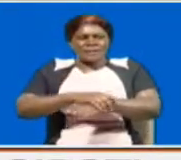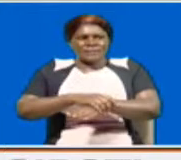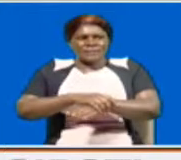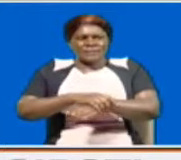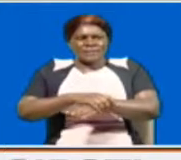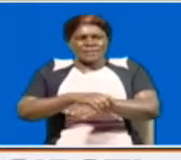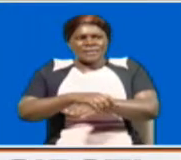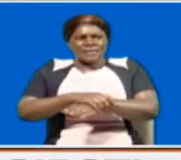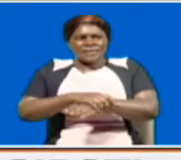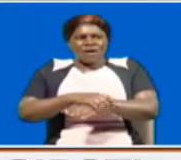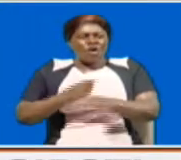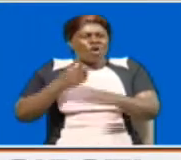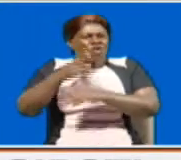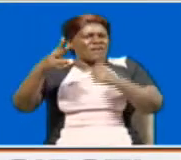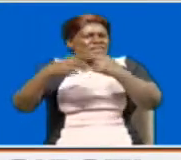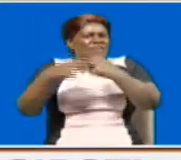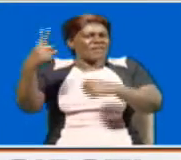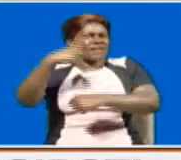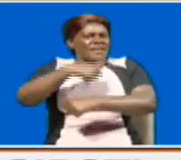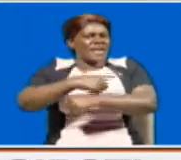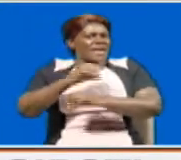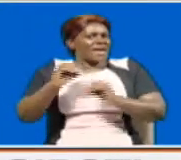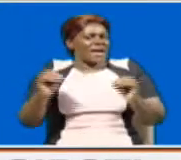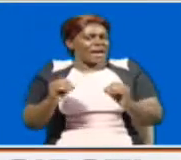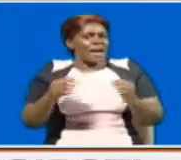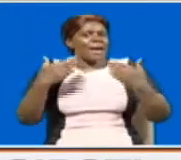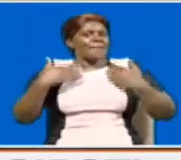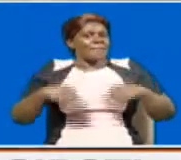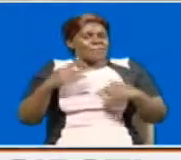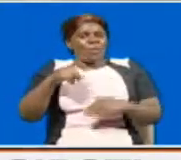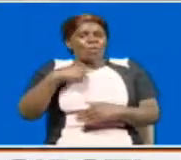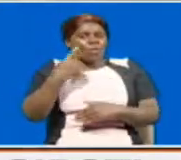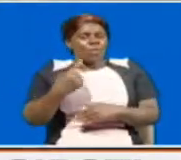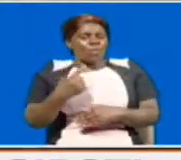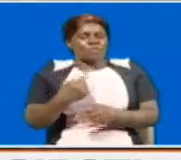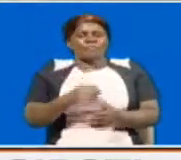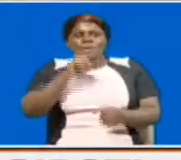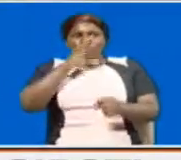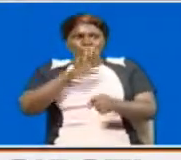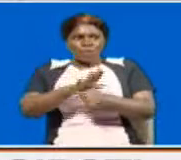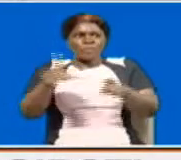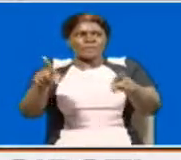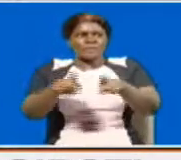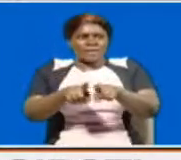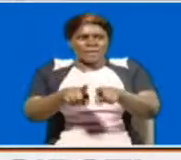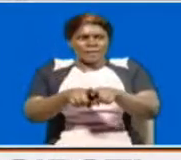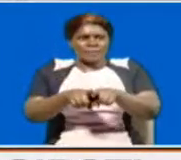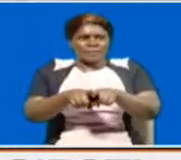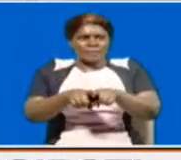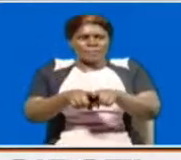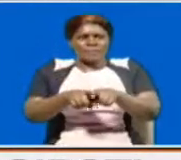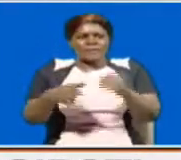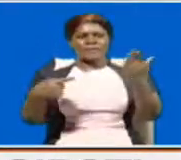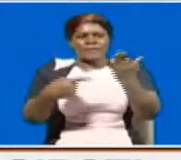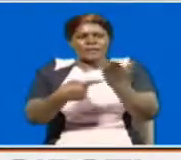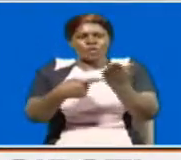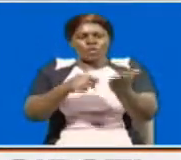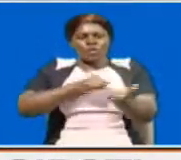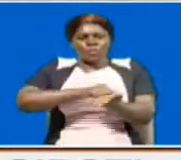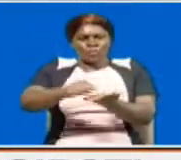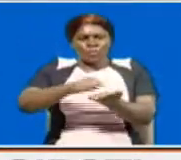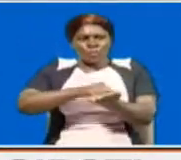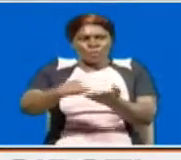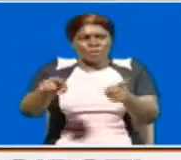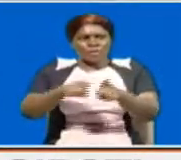kwa zaidi ya siku 7. Na wale ambao watakuwa wanatafuta. Ameahidi pia ununuzi wa vifaa vya kisasa vya uchapishaji